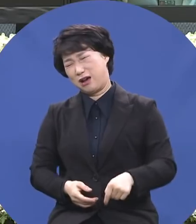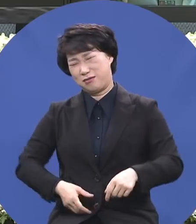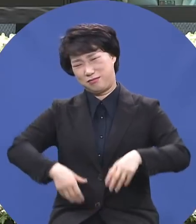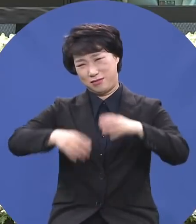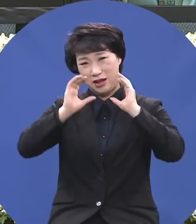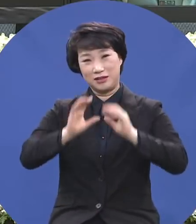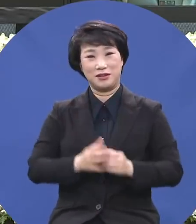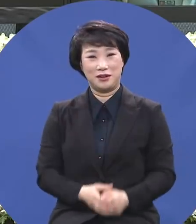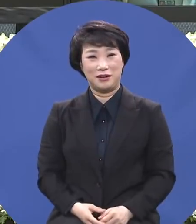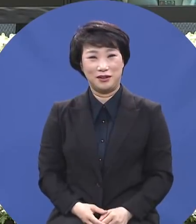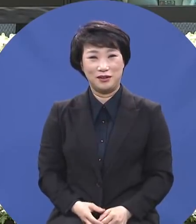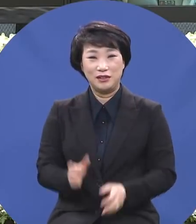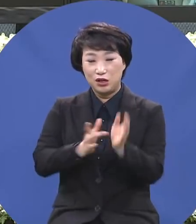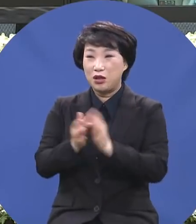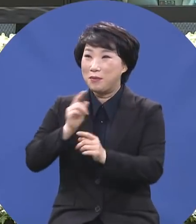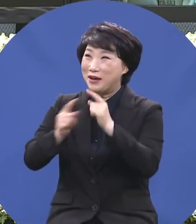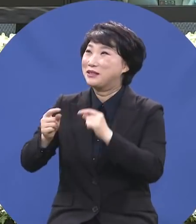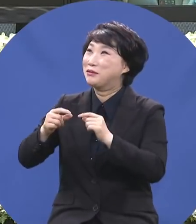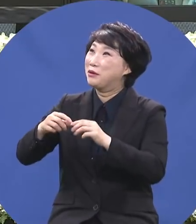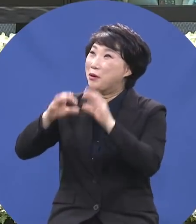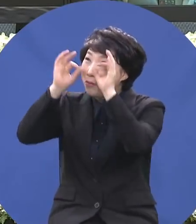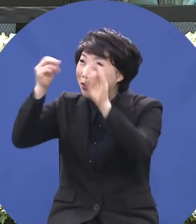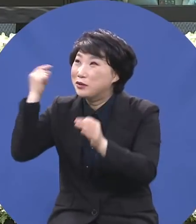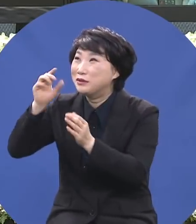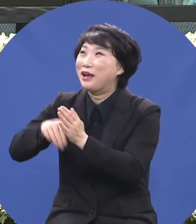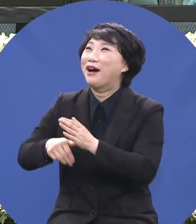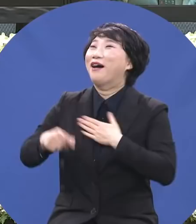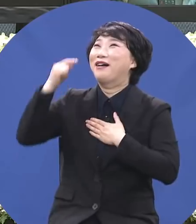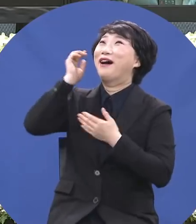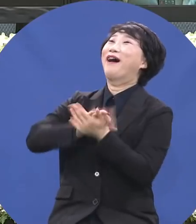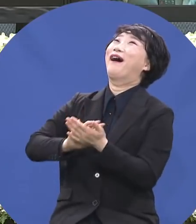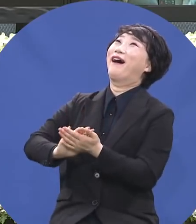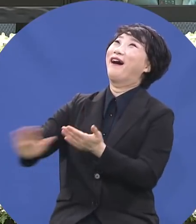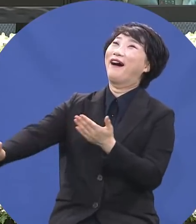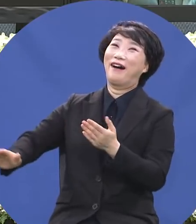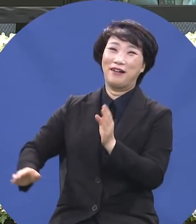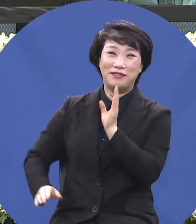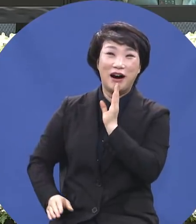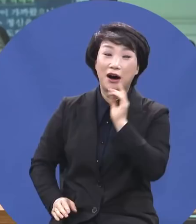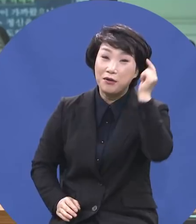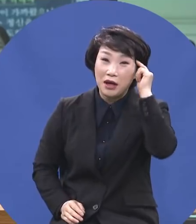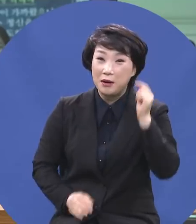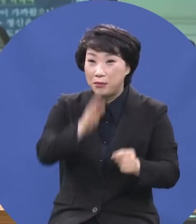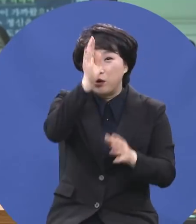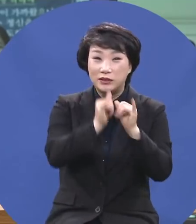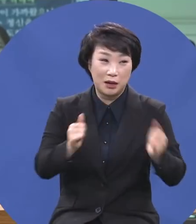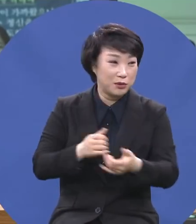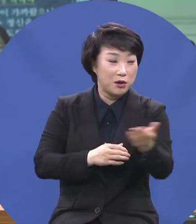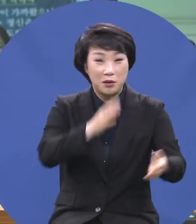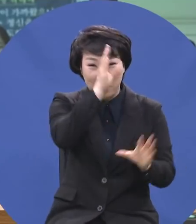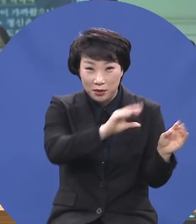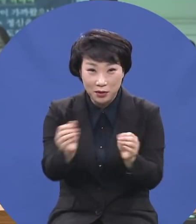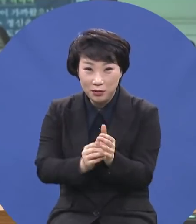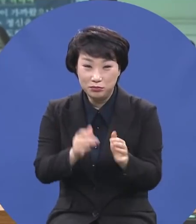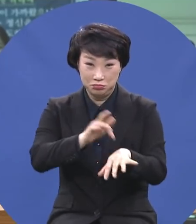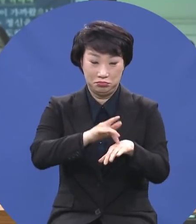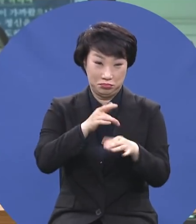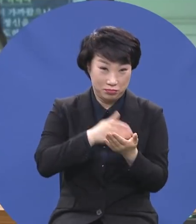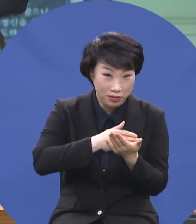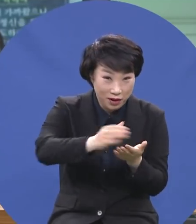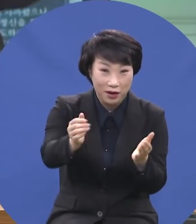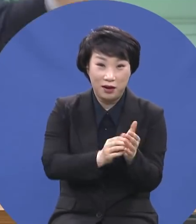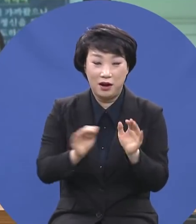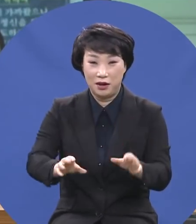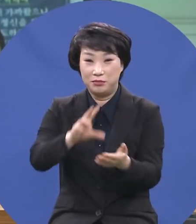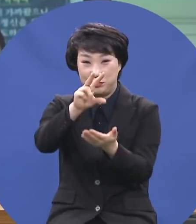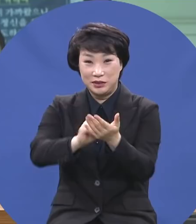마셔라. 예수님 말씀 들으면 시원하지. 병든 자는 치료, 귀신은 떠나가,